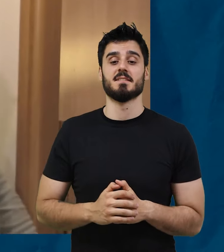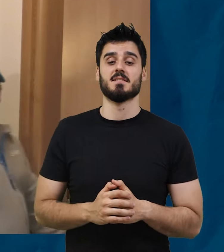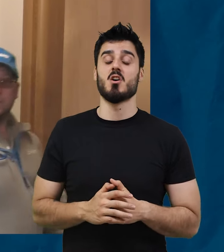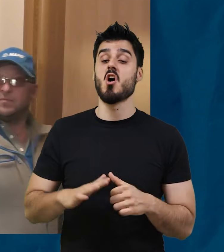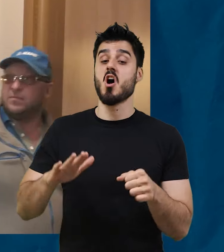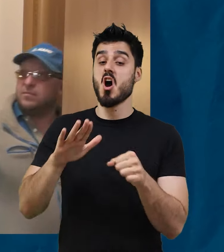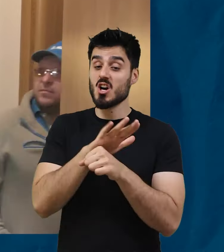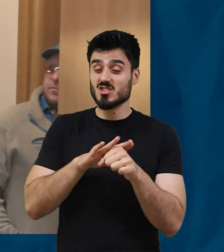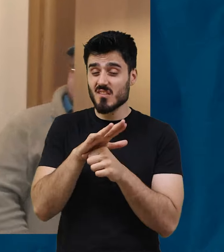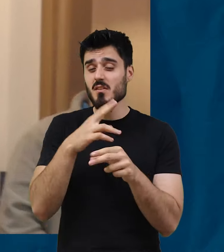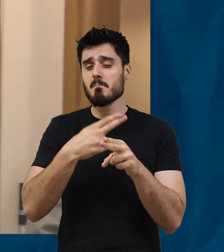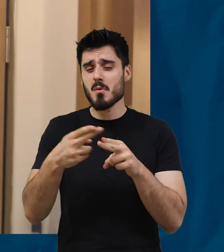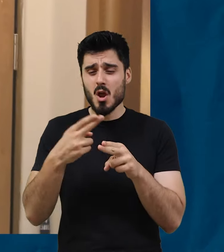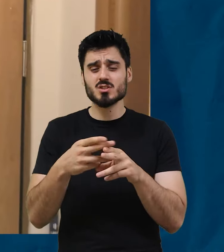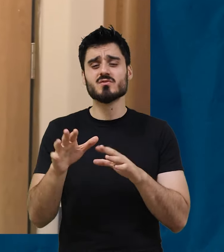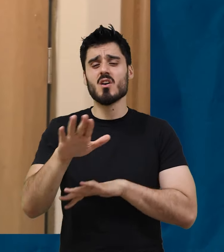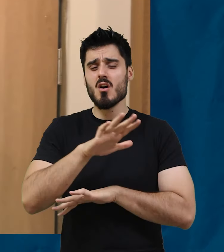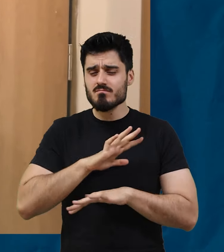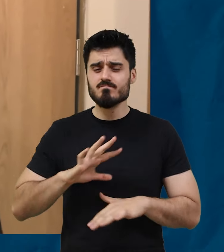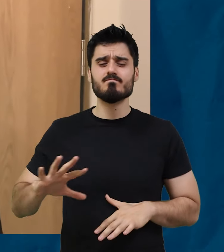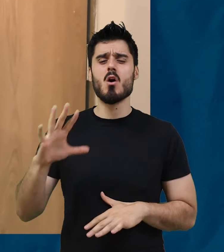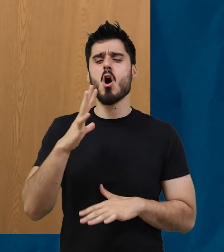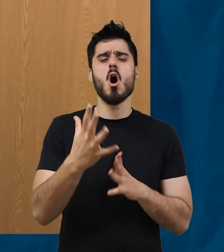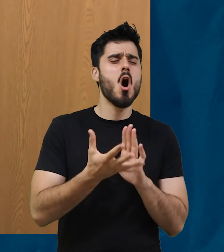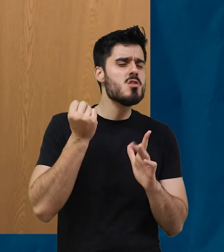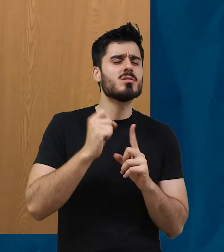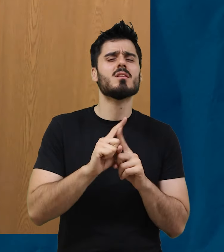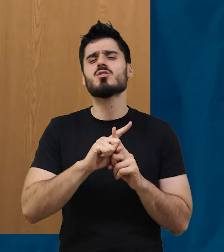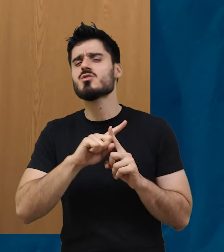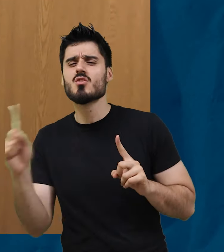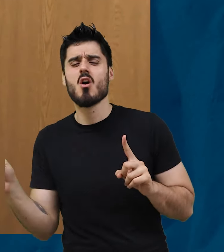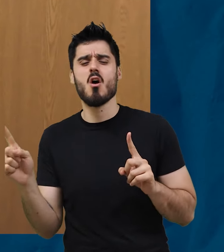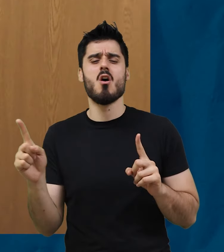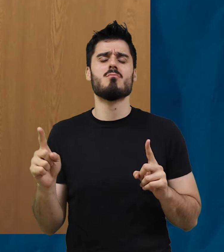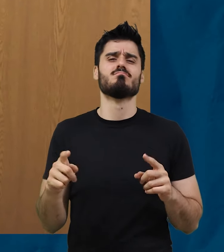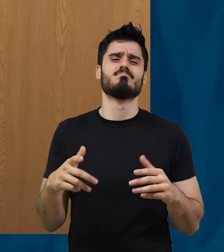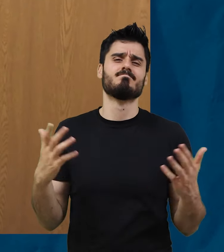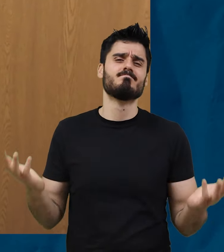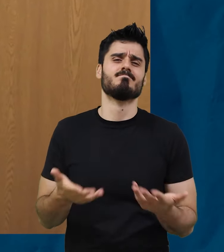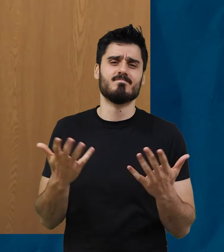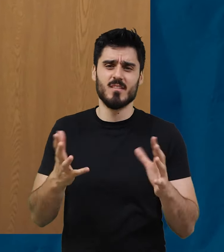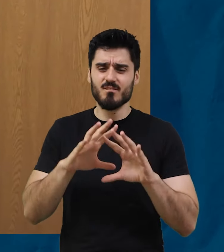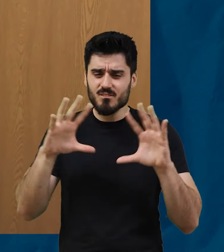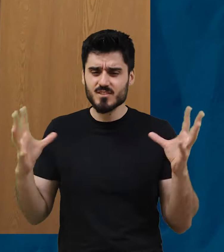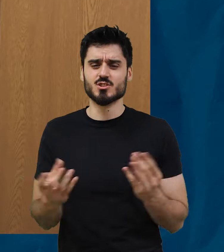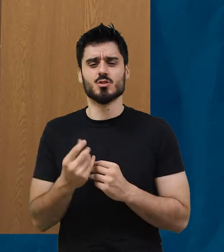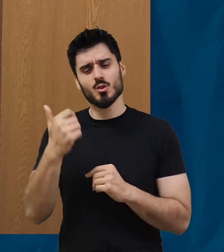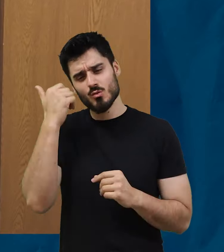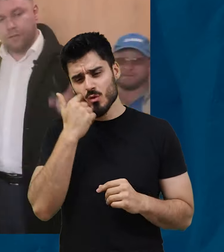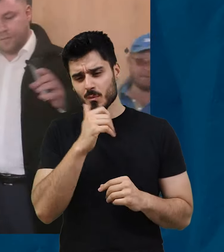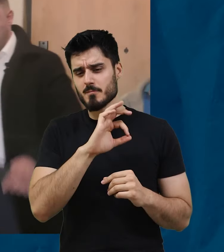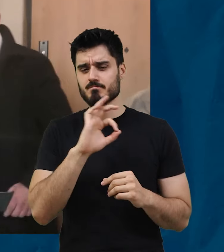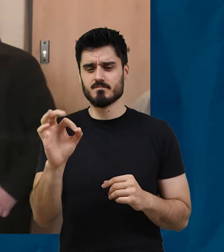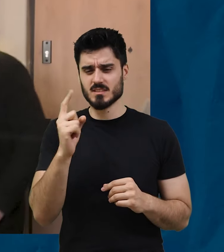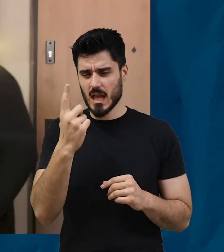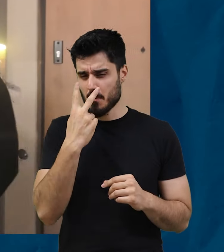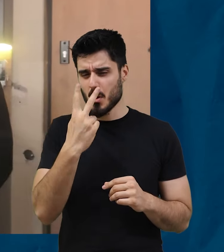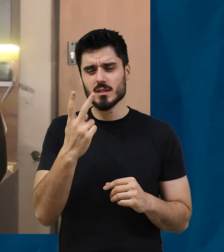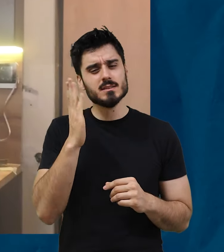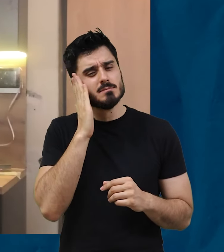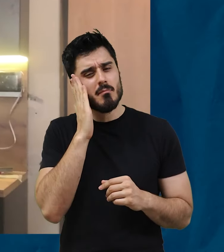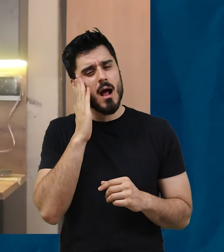помещение основно от до стени, подове. От до да. Параван, туалетна чиния, това всичко ще бъде монтирано. Добре. Само да